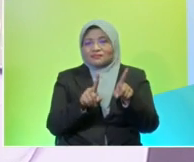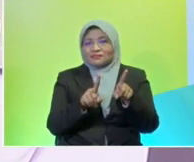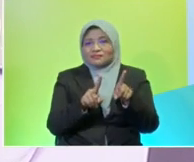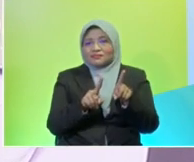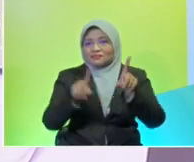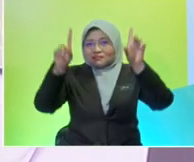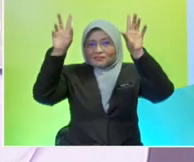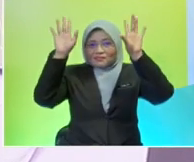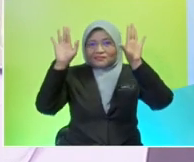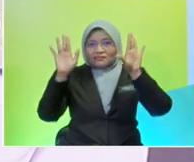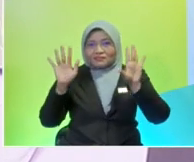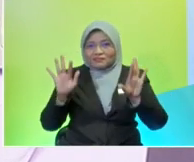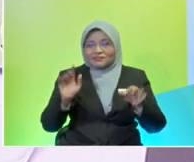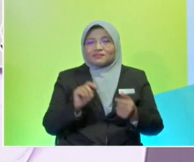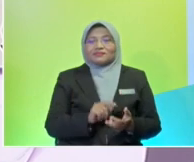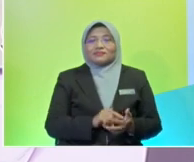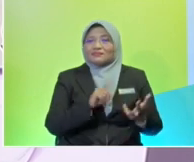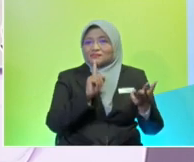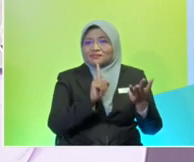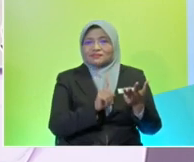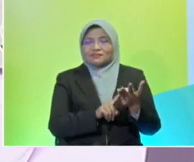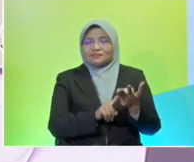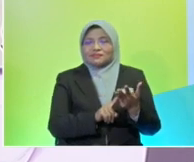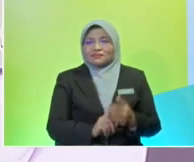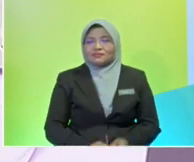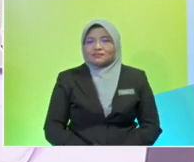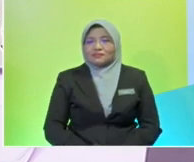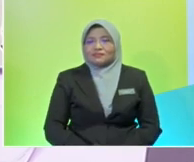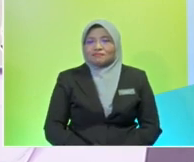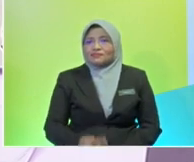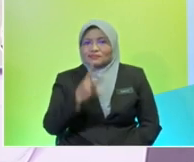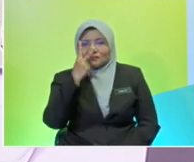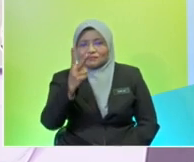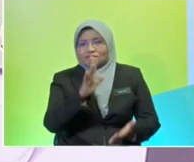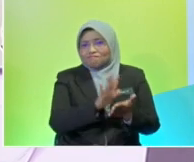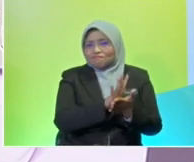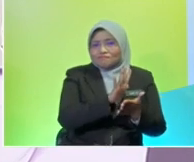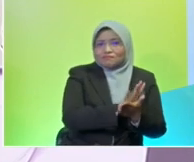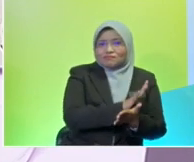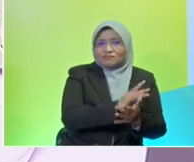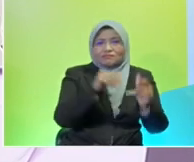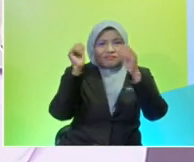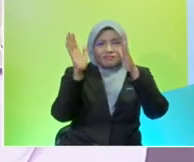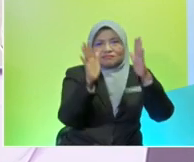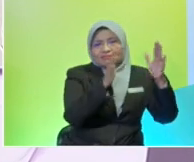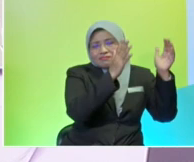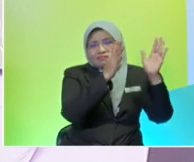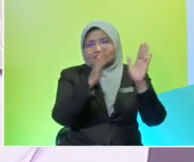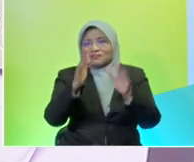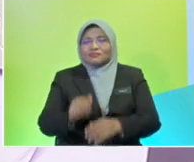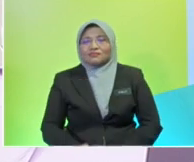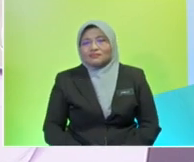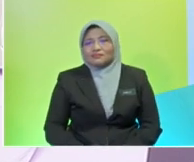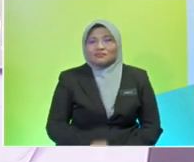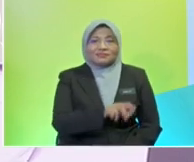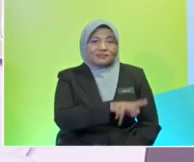hujan Oke kita lihat cuaca begitu nampak kertas daun beterbangan dan kadang-kadang riang bermain